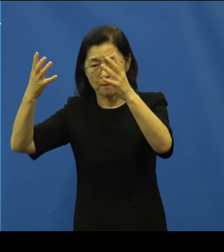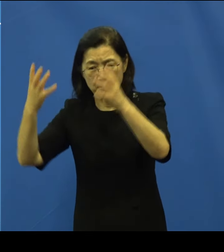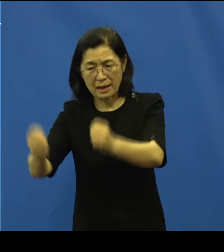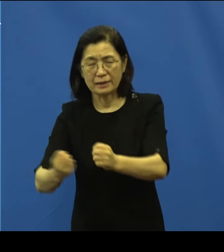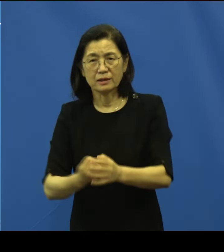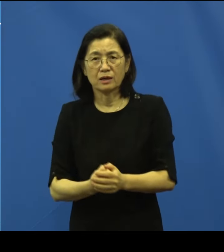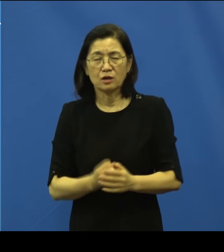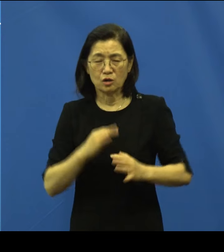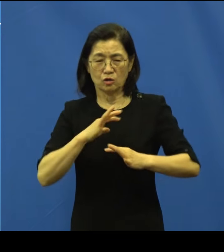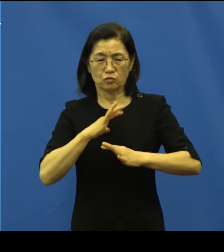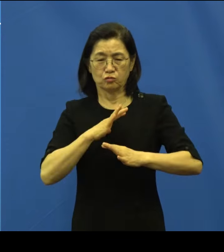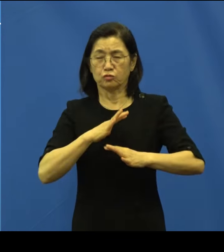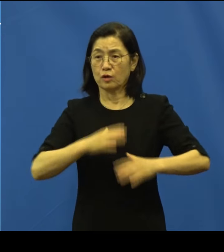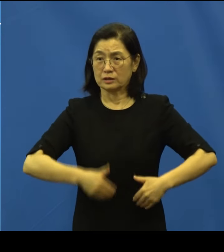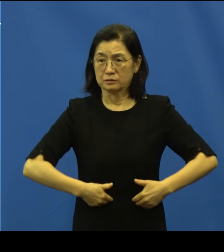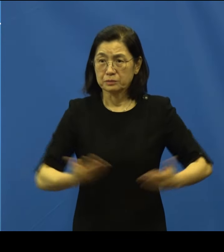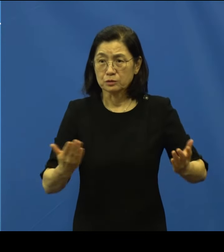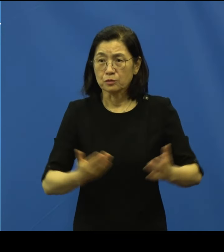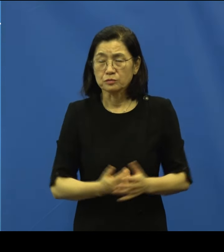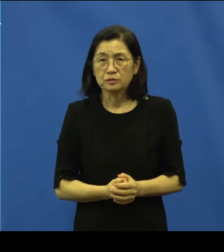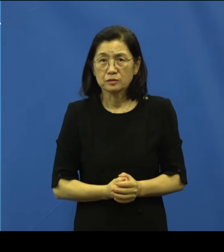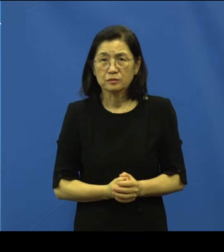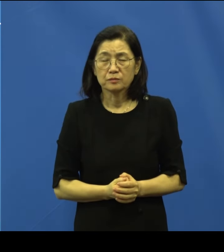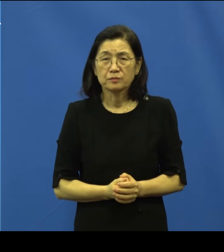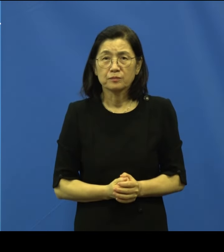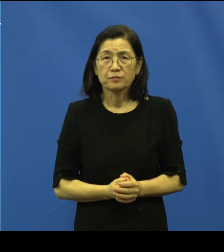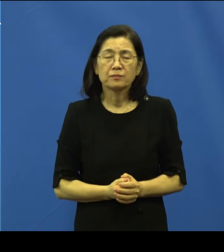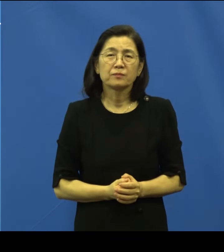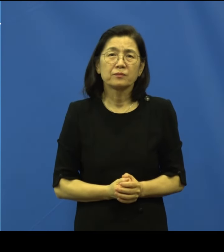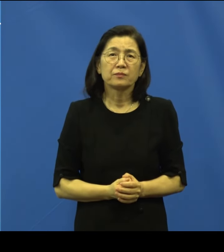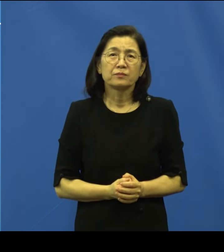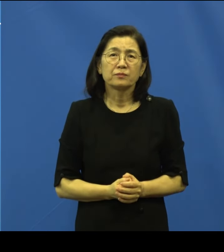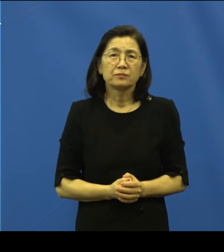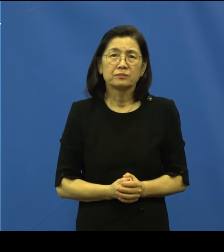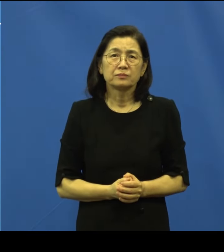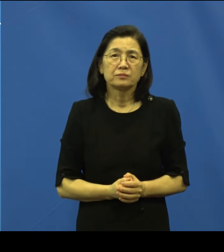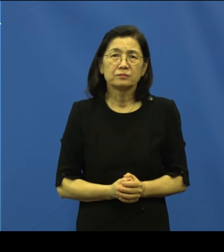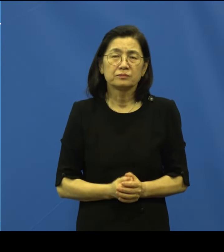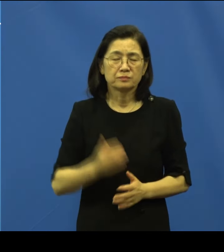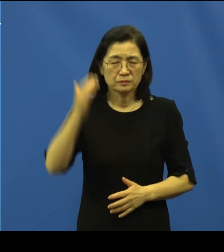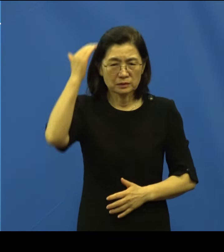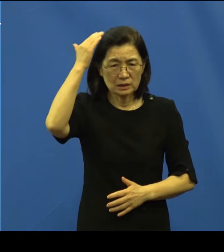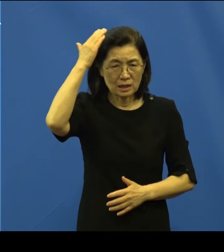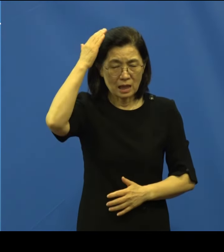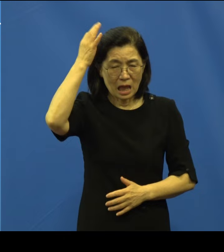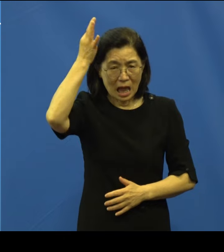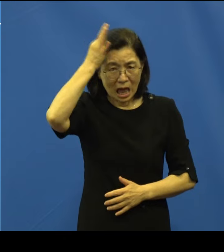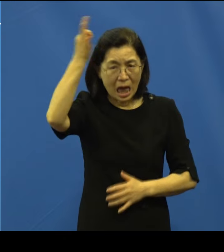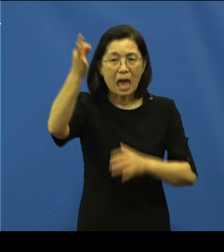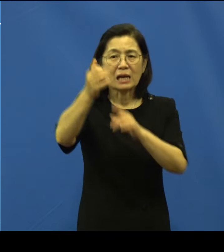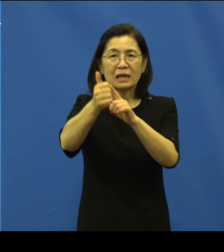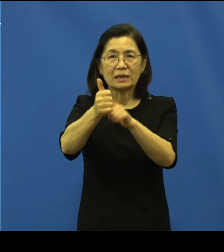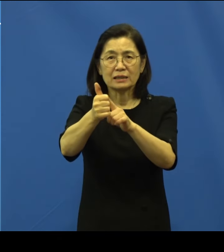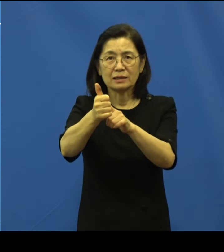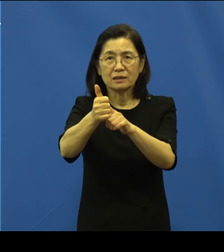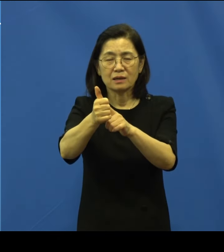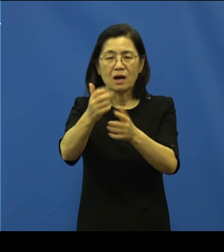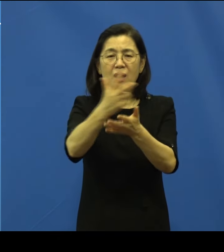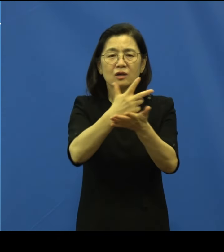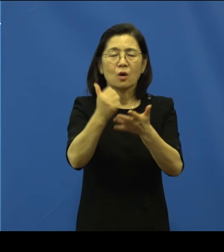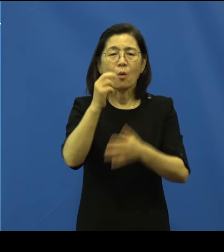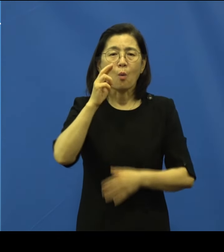해도 못 알아들어. 설명해도 안 돼. 그러니까 엘리사는 딱 한 가지 처방해요.